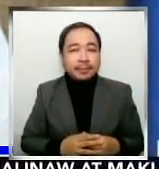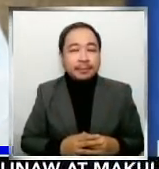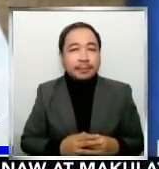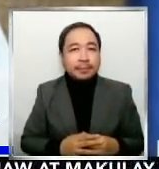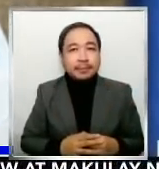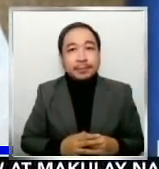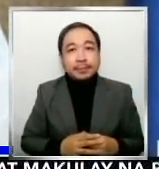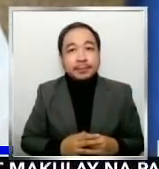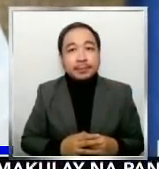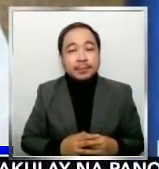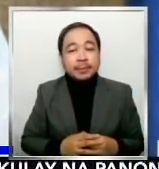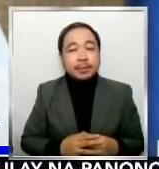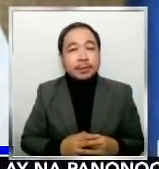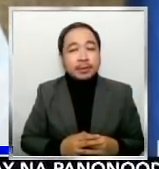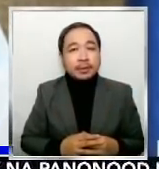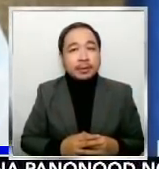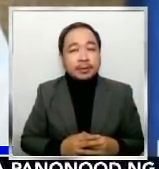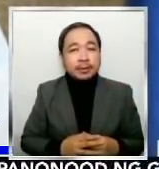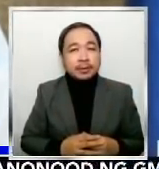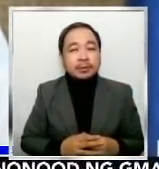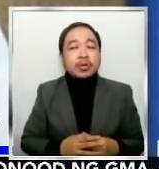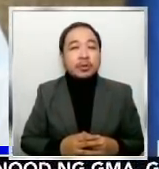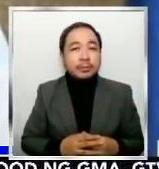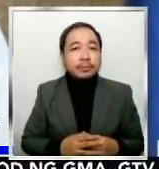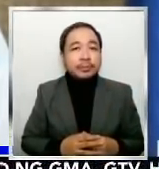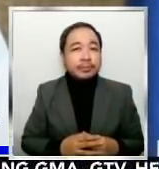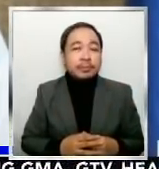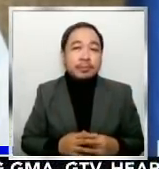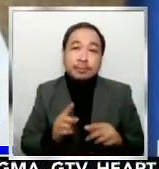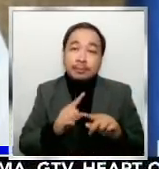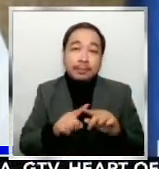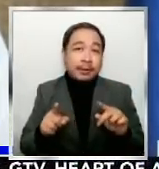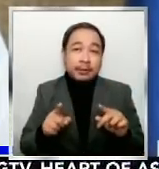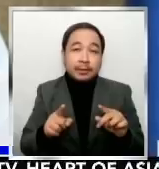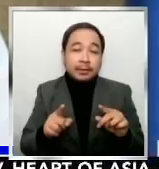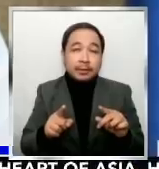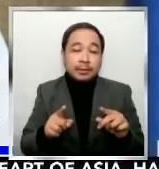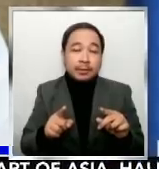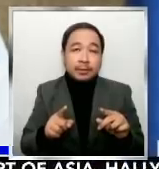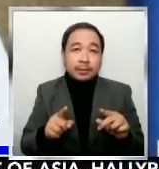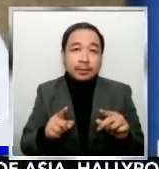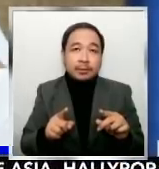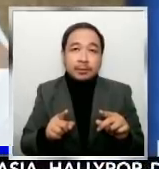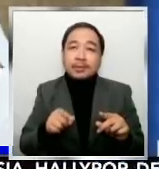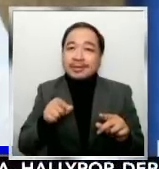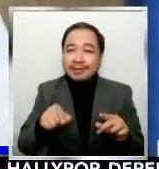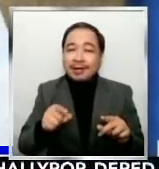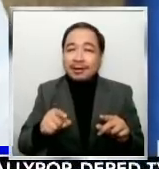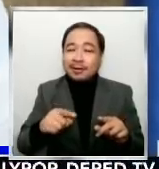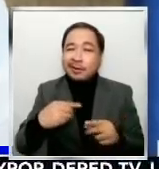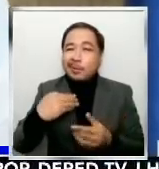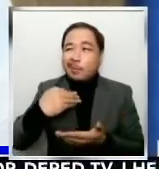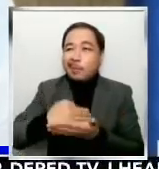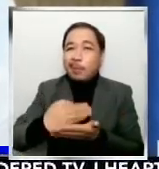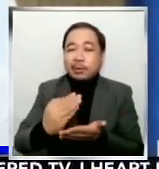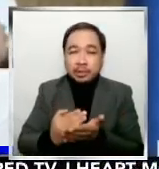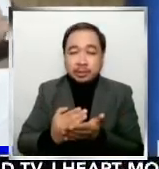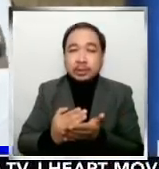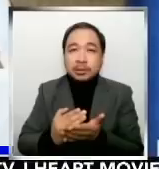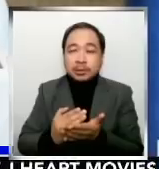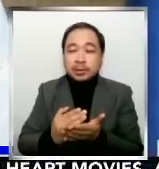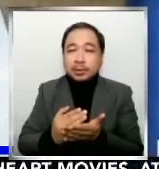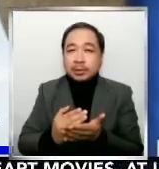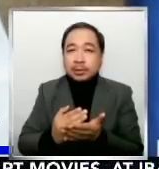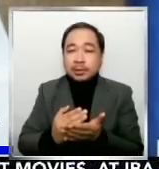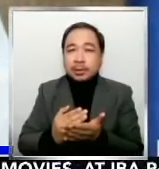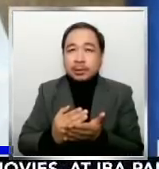Yun ang... Pero, that's nothing. This itong pera na buha, which